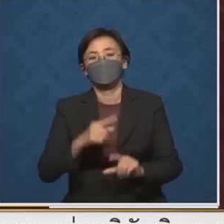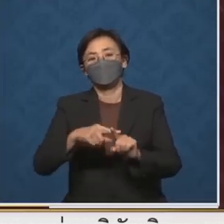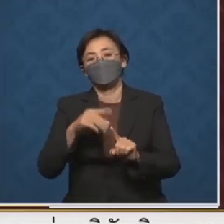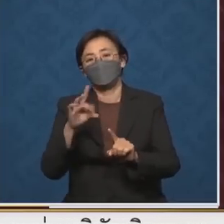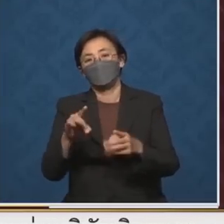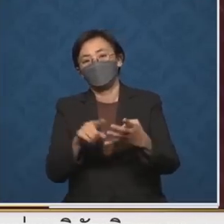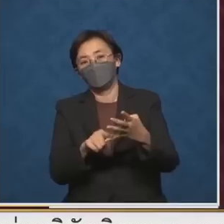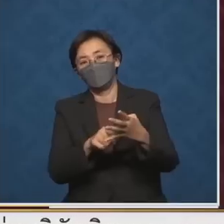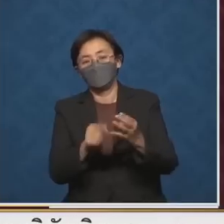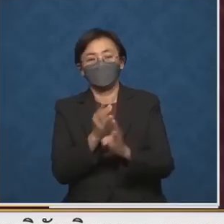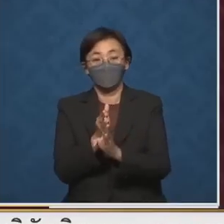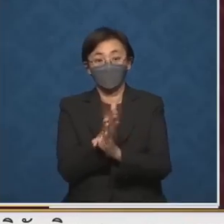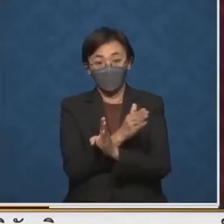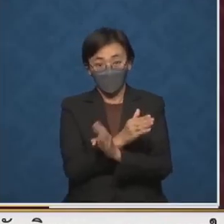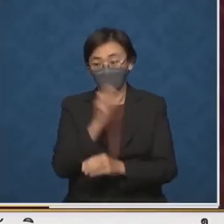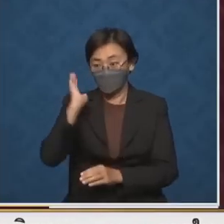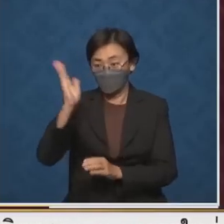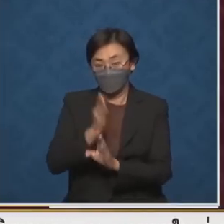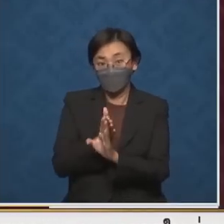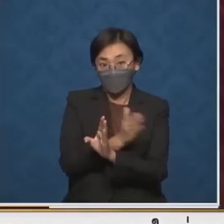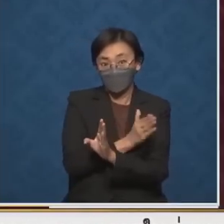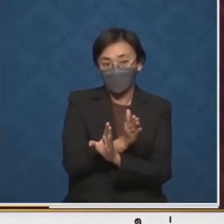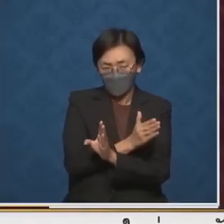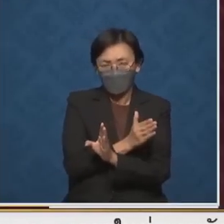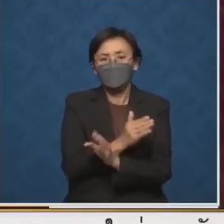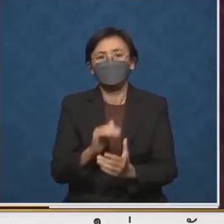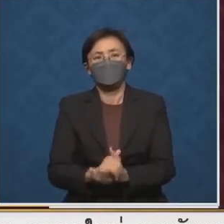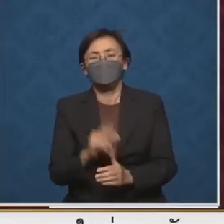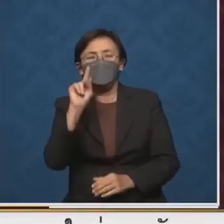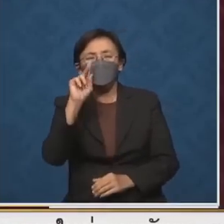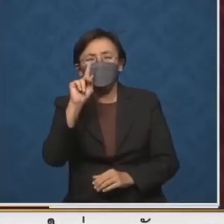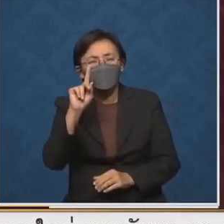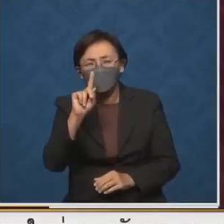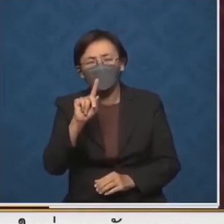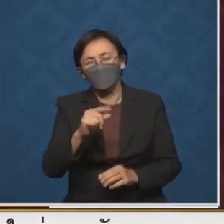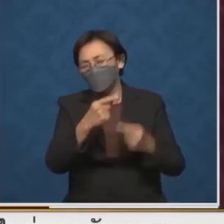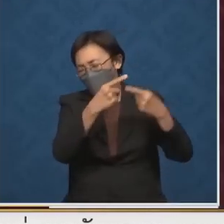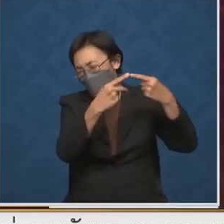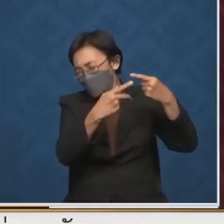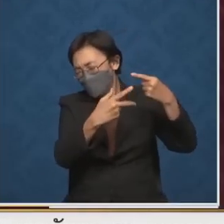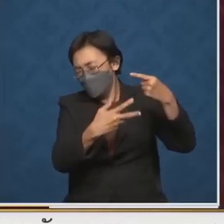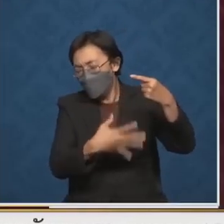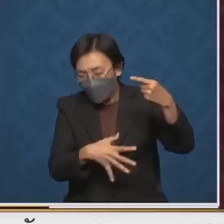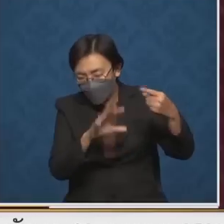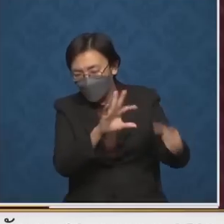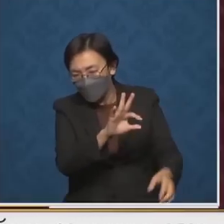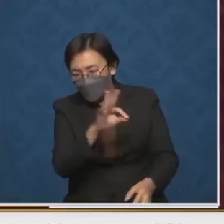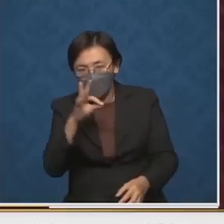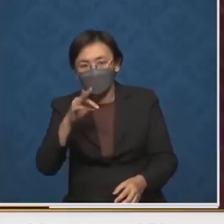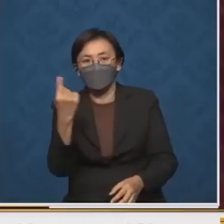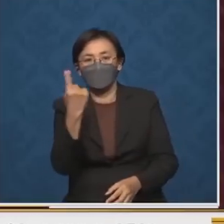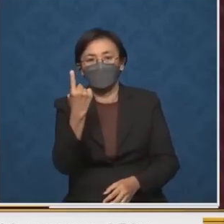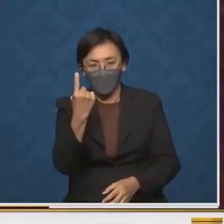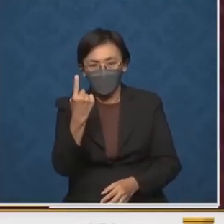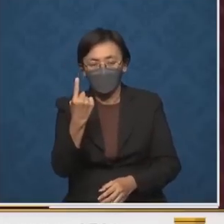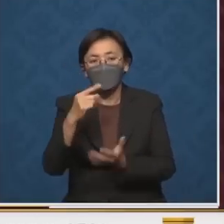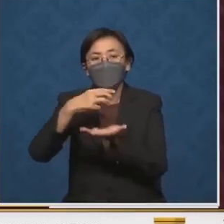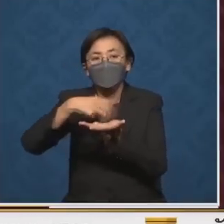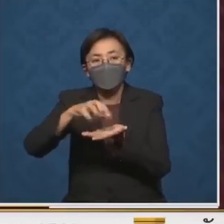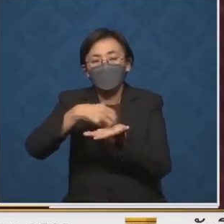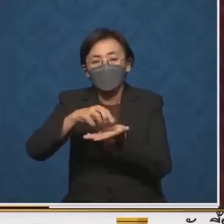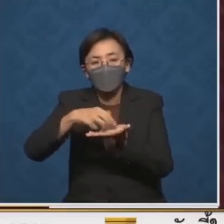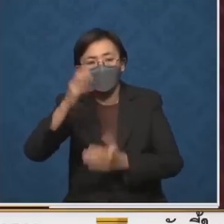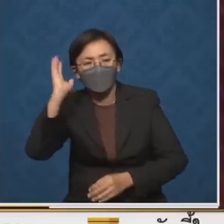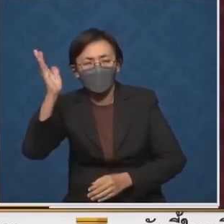anatomyเมไมึกวันก่อพปลายจร ๆ มีเป็นล้อยคราวนะผมบอกวา นึเอ้มาข่าวเดียวเพราะเรื่องราวทจะต้ vielä